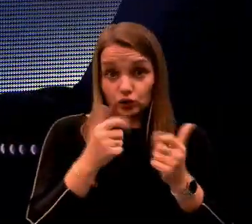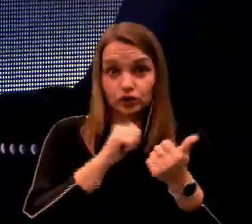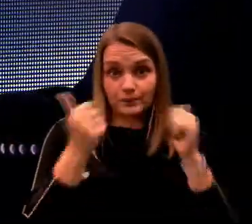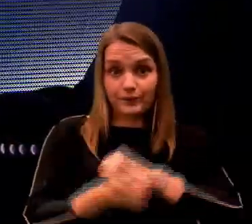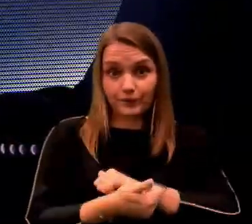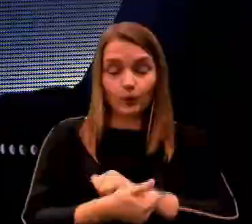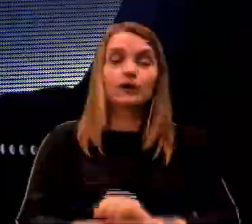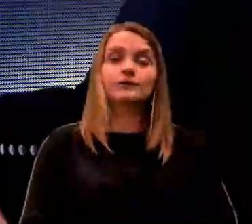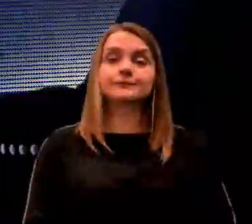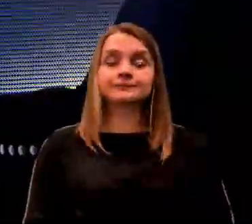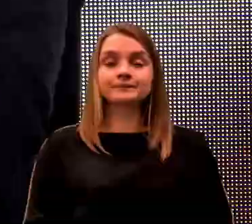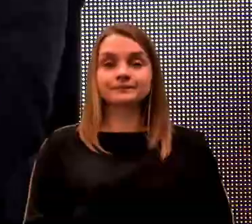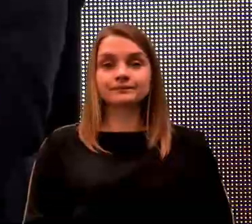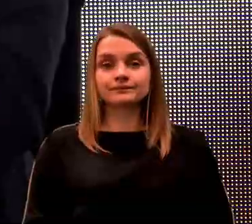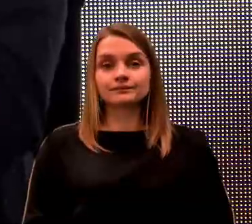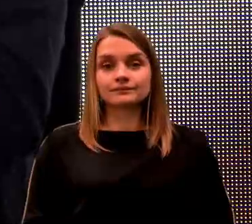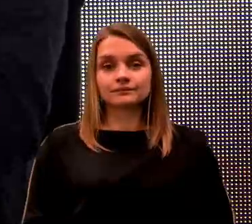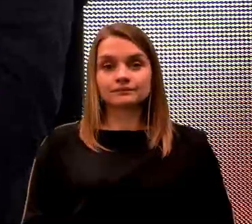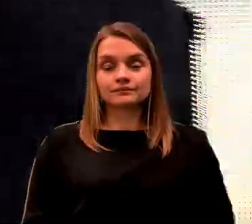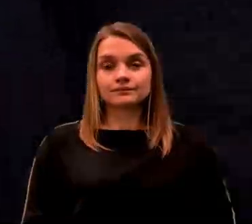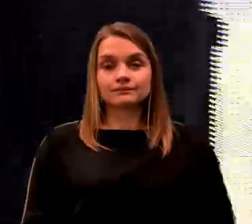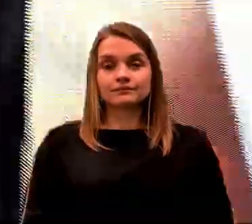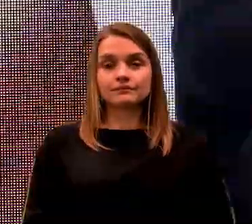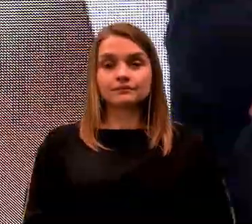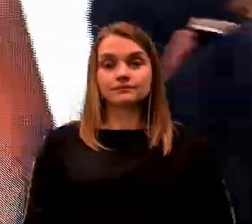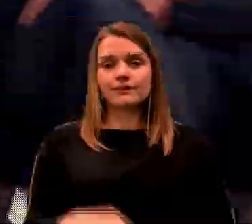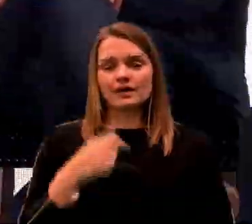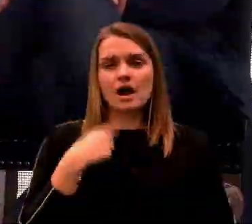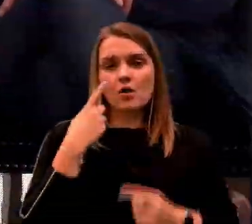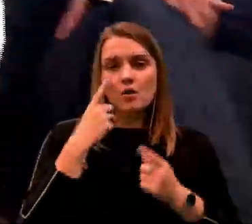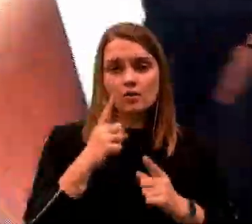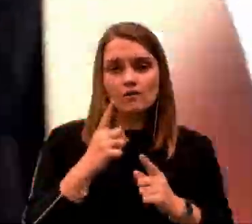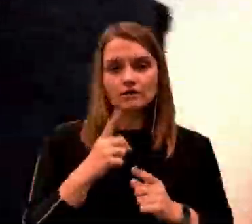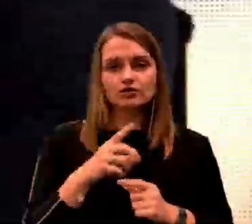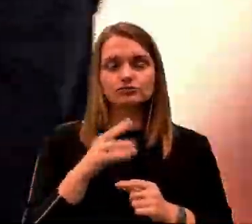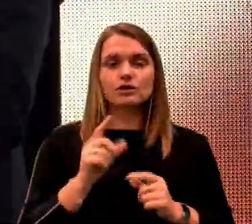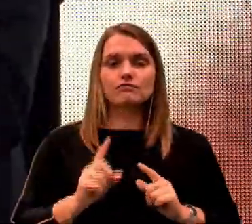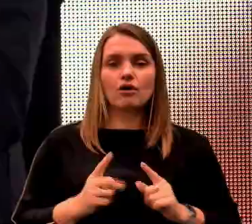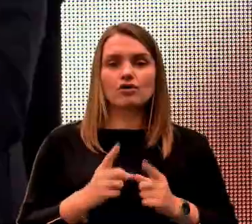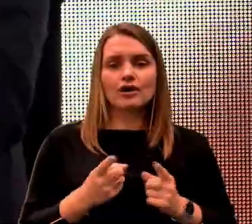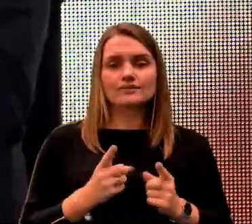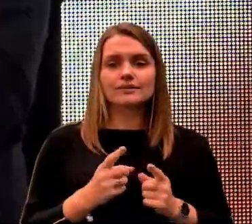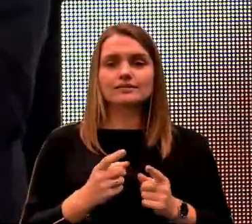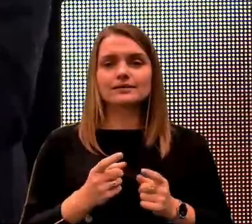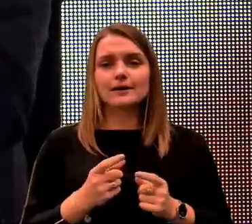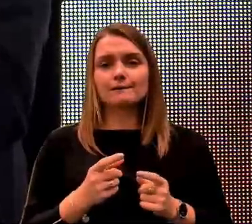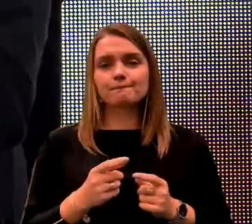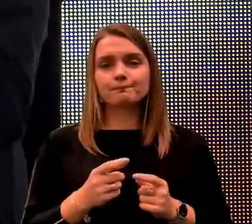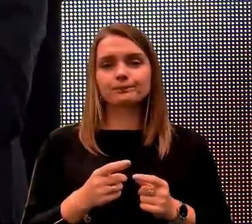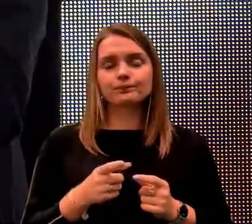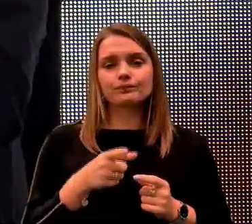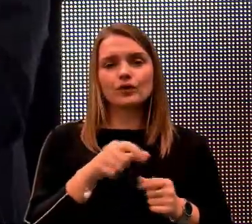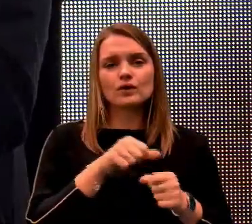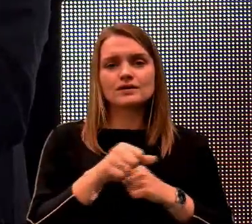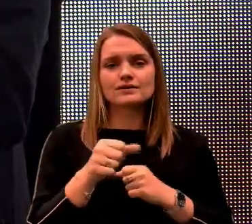podejściu szefów do zarządzania? Znaczy ja w ogóle uważam, że organizacja to nie jest zbyt taki abstrakcyjny,